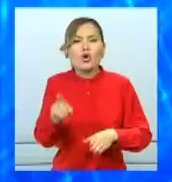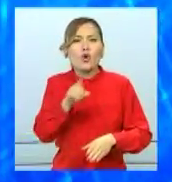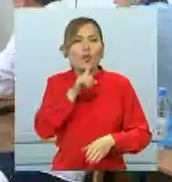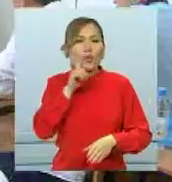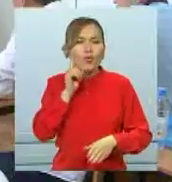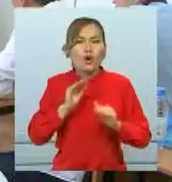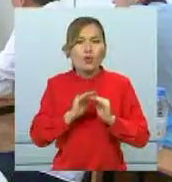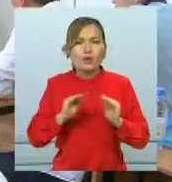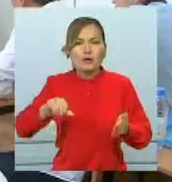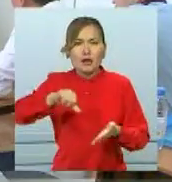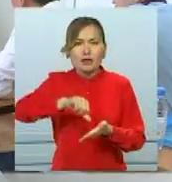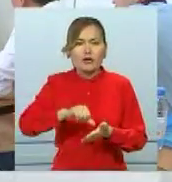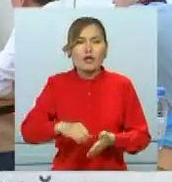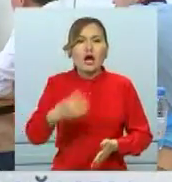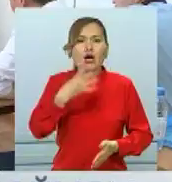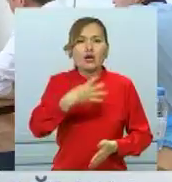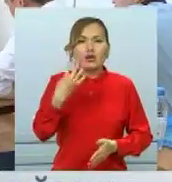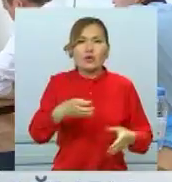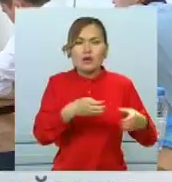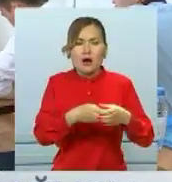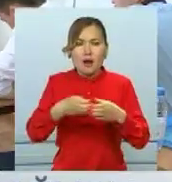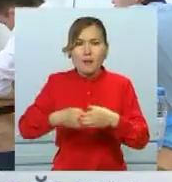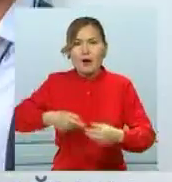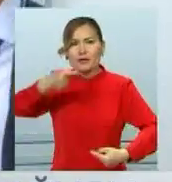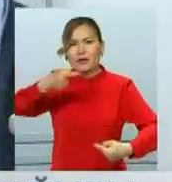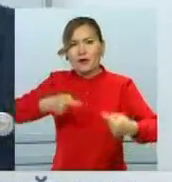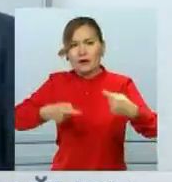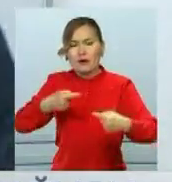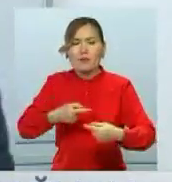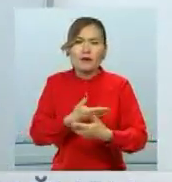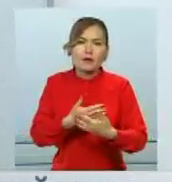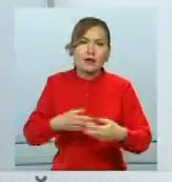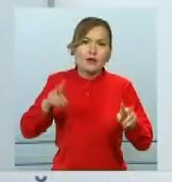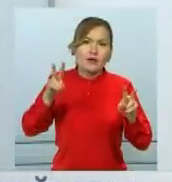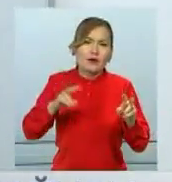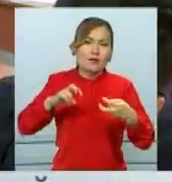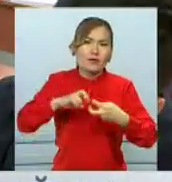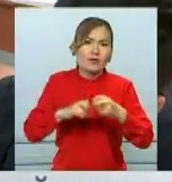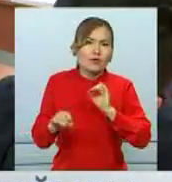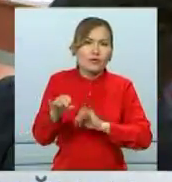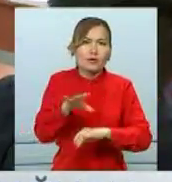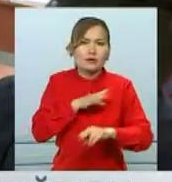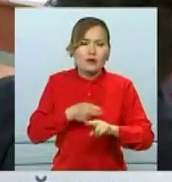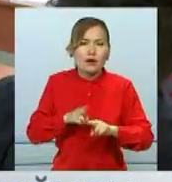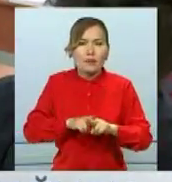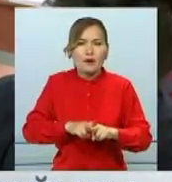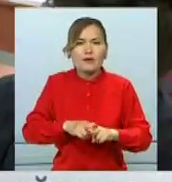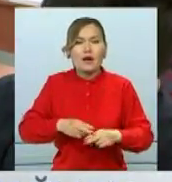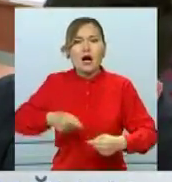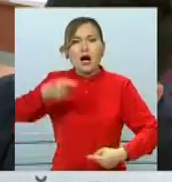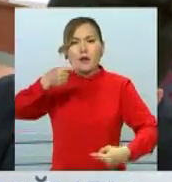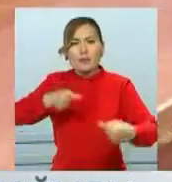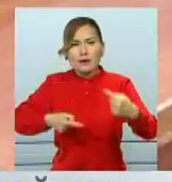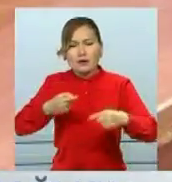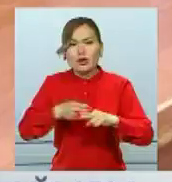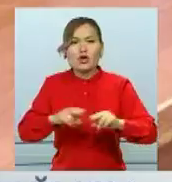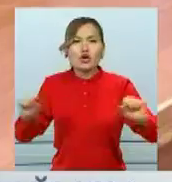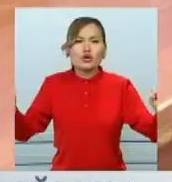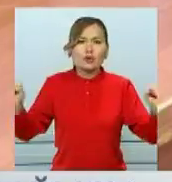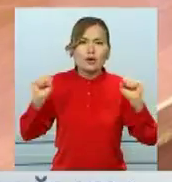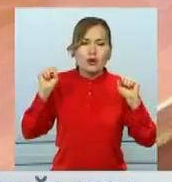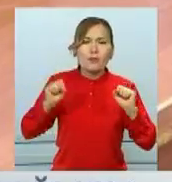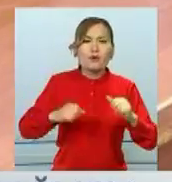қатысты. 44 команда дебат алаңында әртүрлі тақырыптарды талқыға салды. Шараға қатысушылар ақыл-ой сайысында ғана емес, спорттық